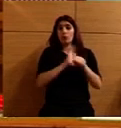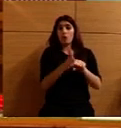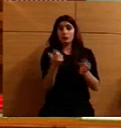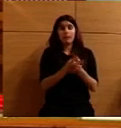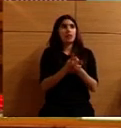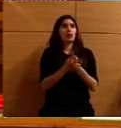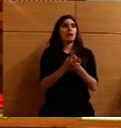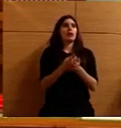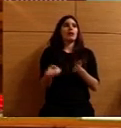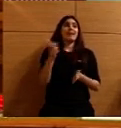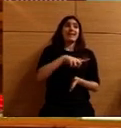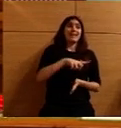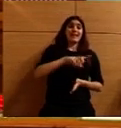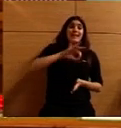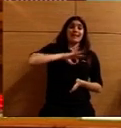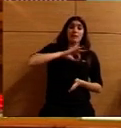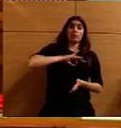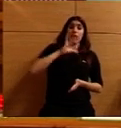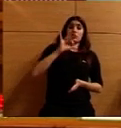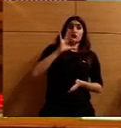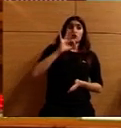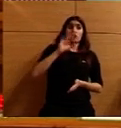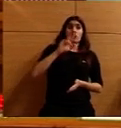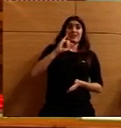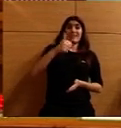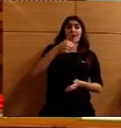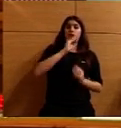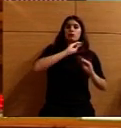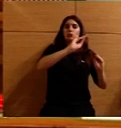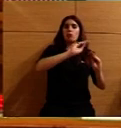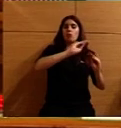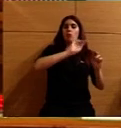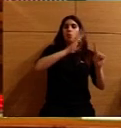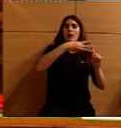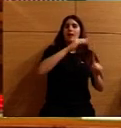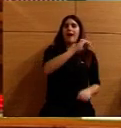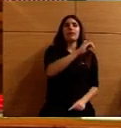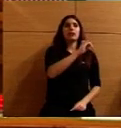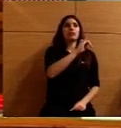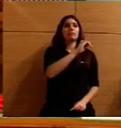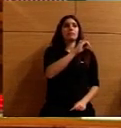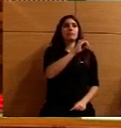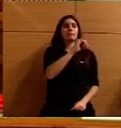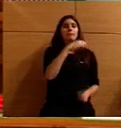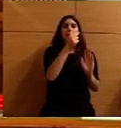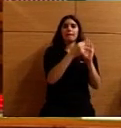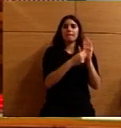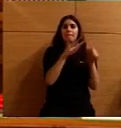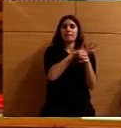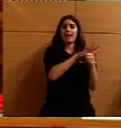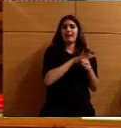Covid i la Diputació de Sòria en la seva pàgina té detallat punt per punt, àrea per àrea, a què